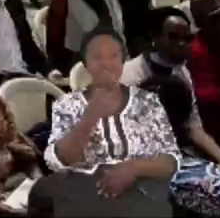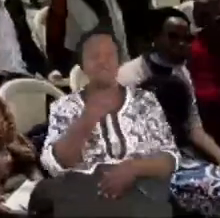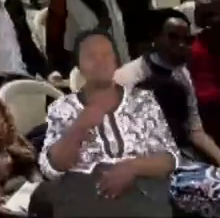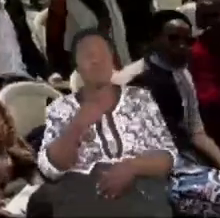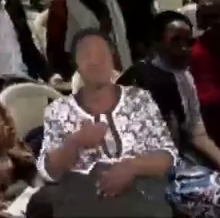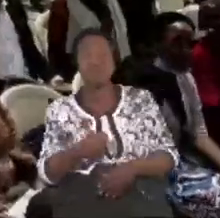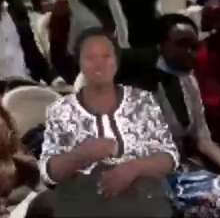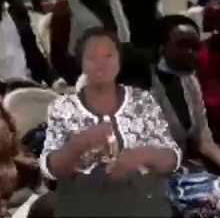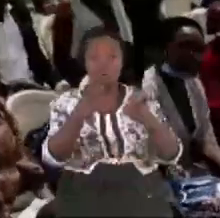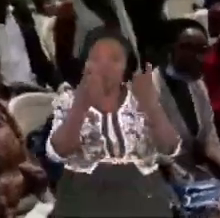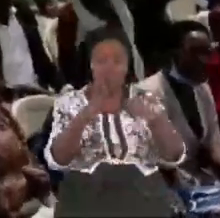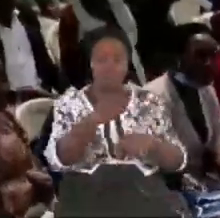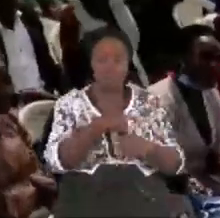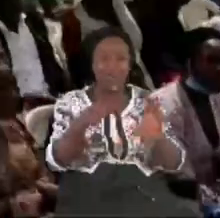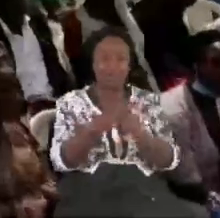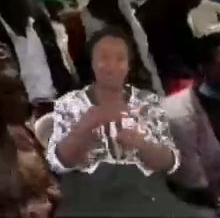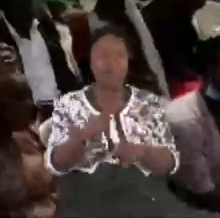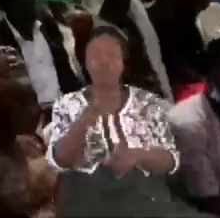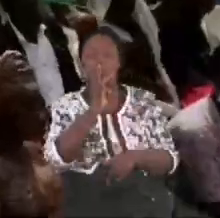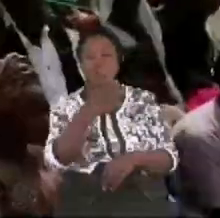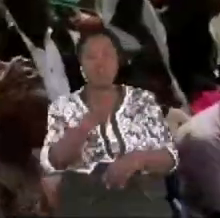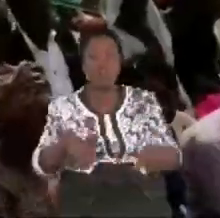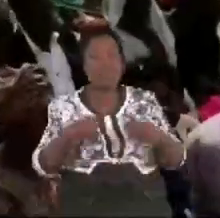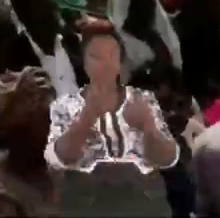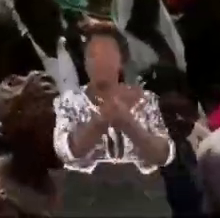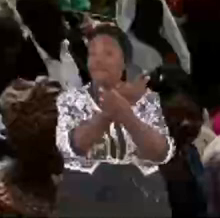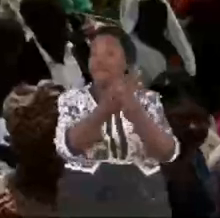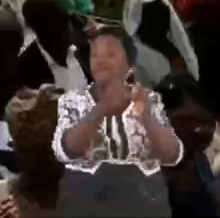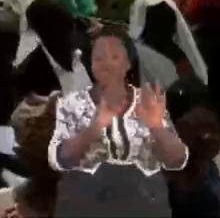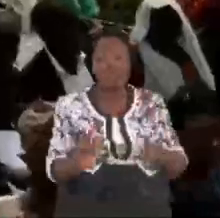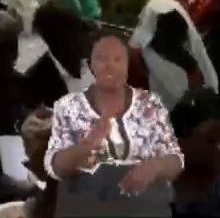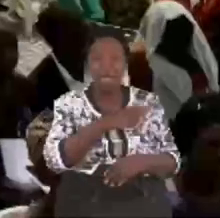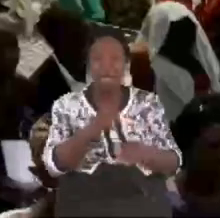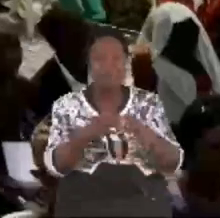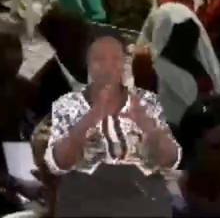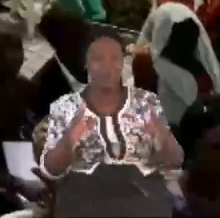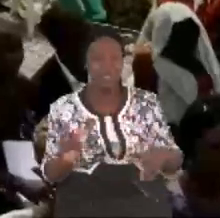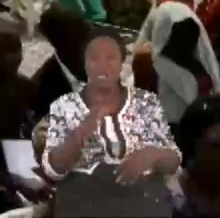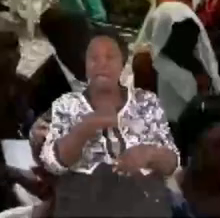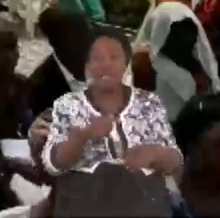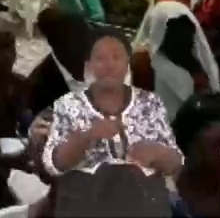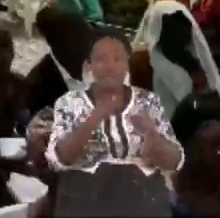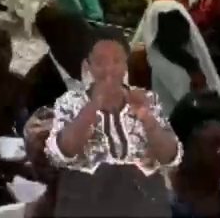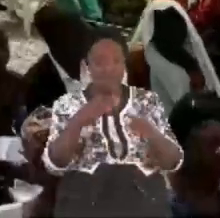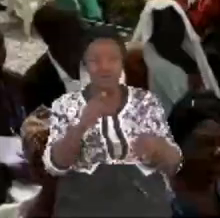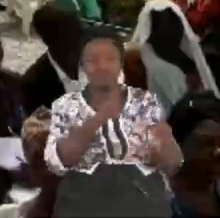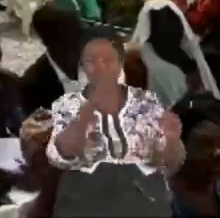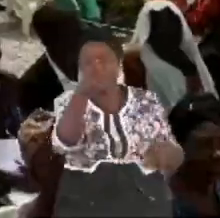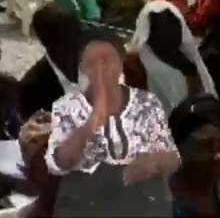vienne et qu'il prenne de l'eau de la vie gratuitement, abondamment.